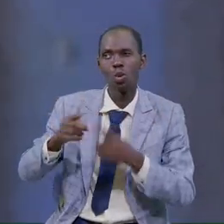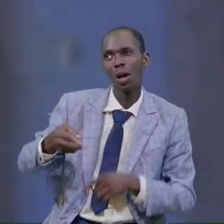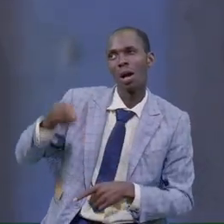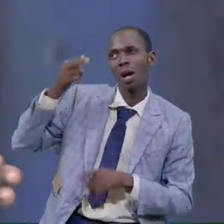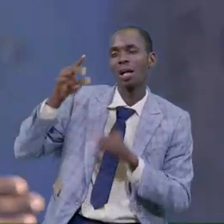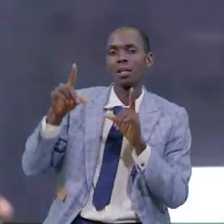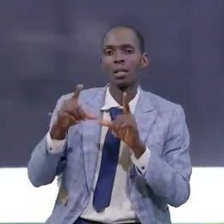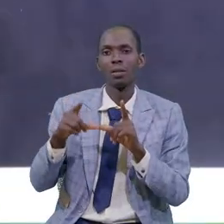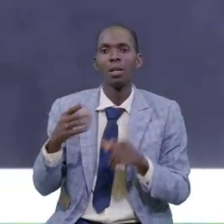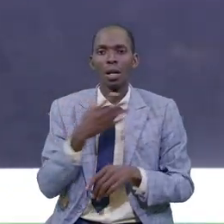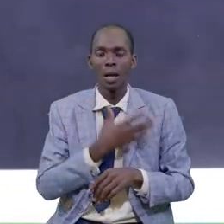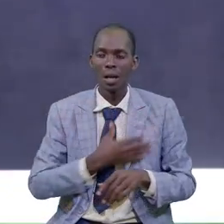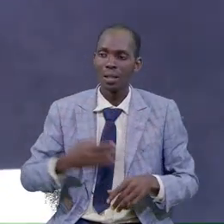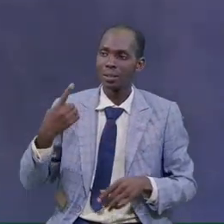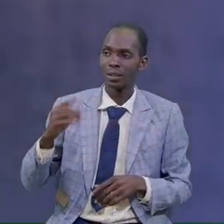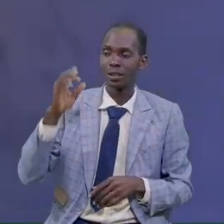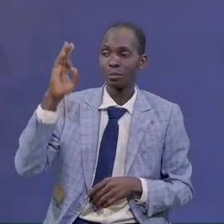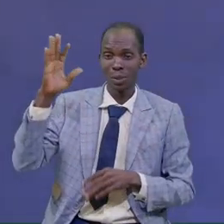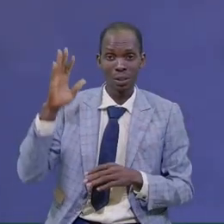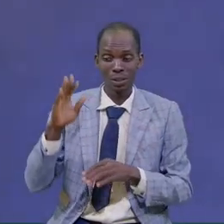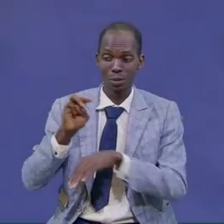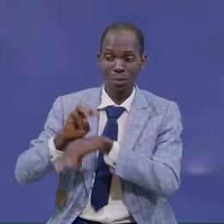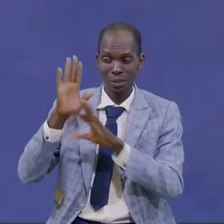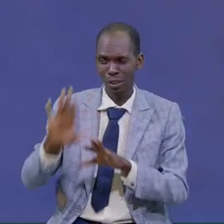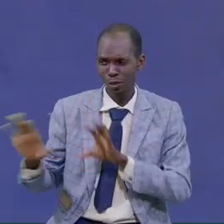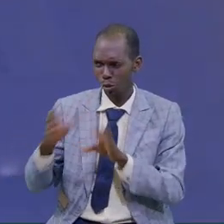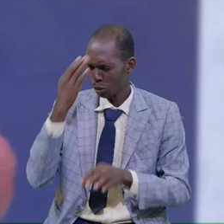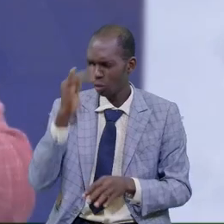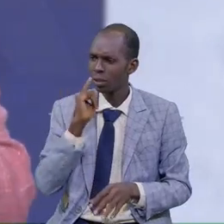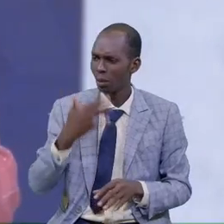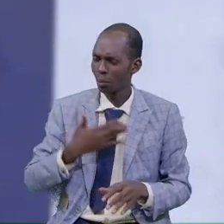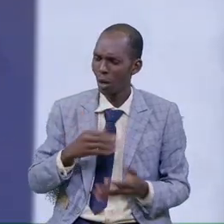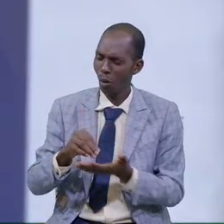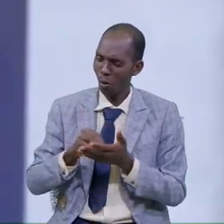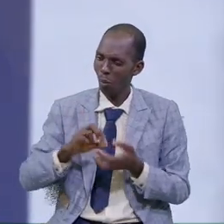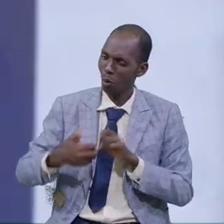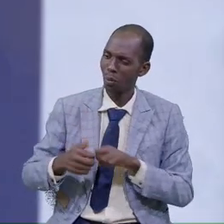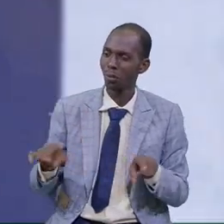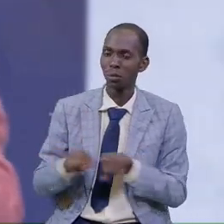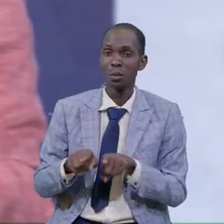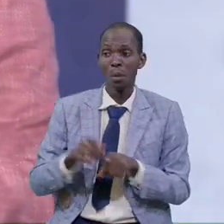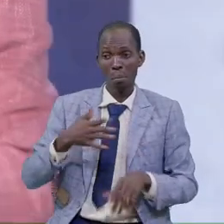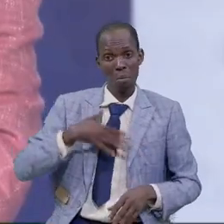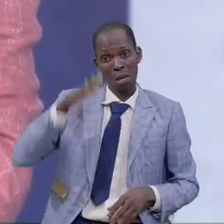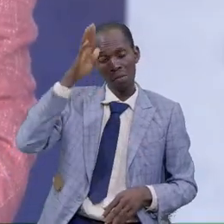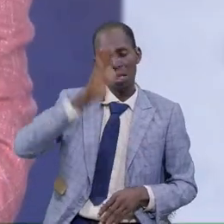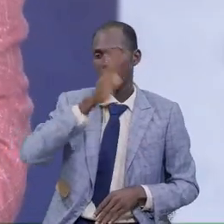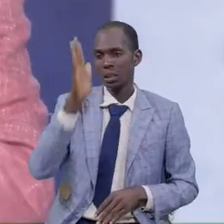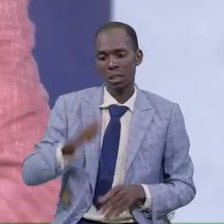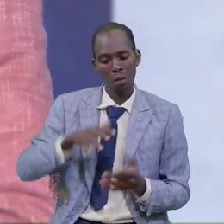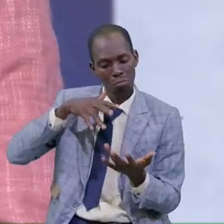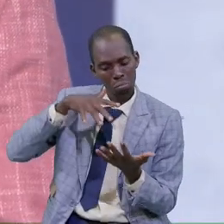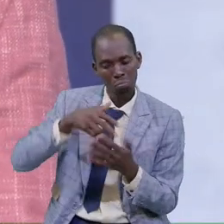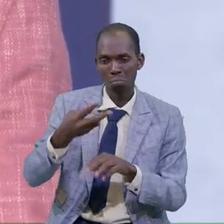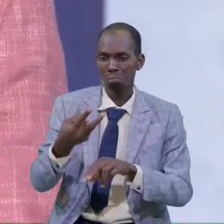J'ai dit, ministre, est-ce que tu sais que c'est mon cas aussi? Mon père n'a pas étudié les mathématiques. Ma maman n'a jamais